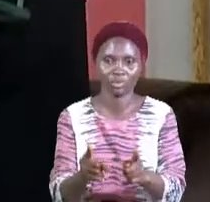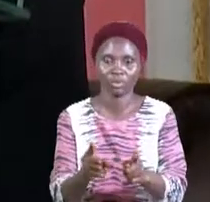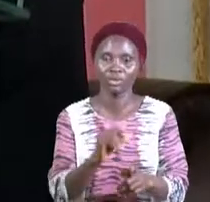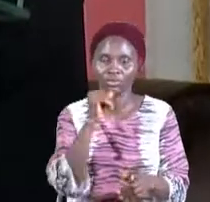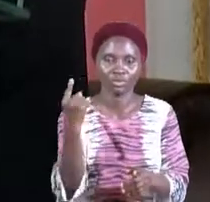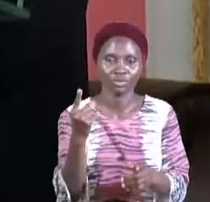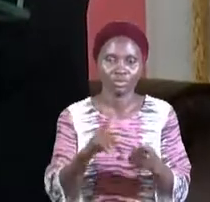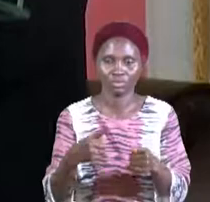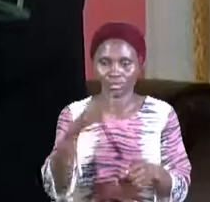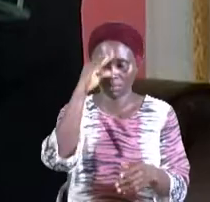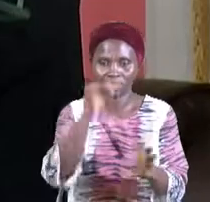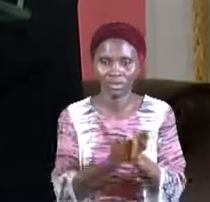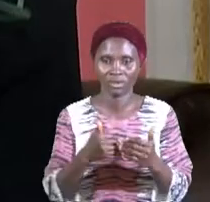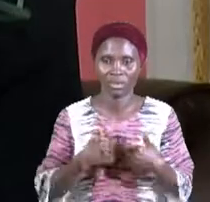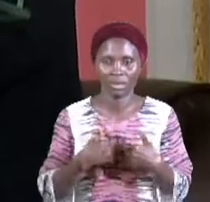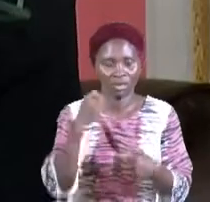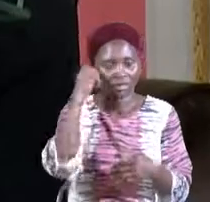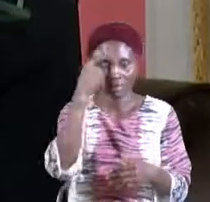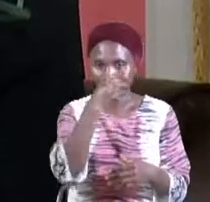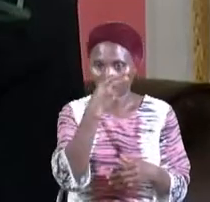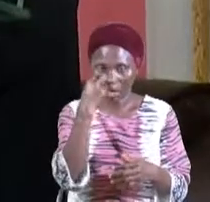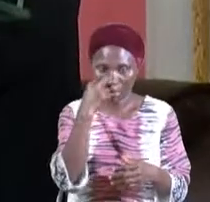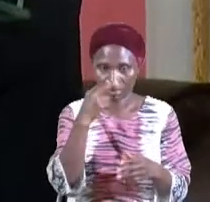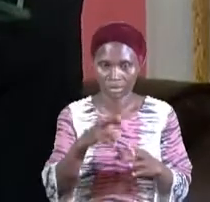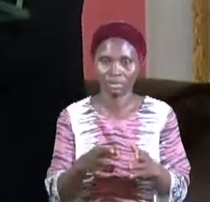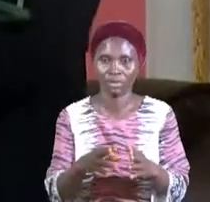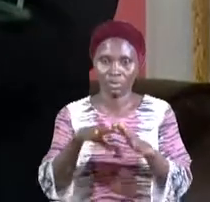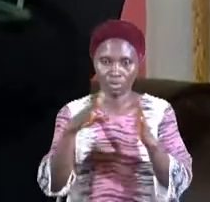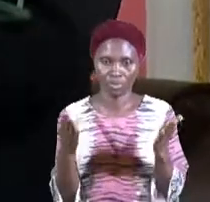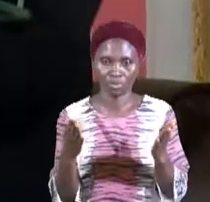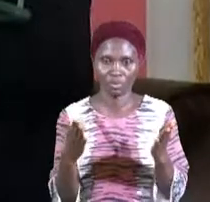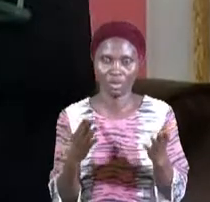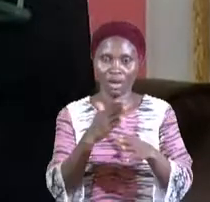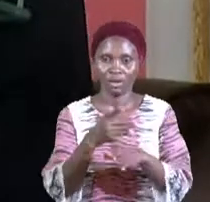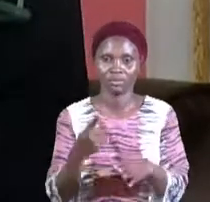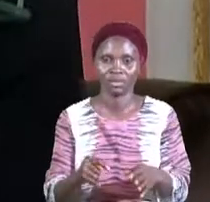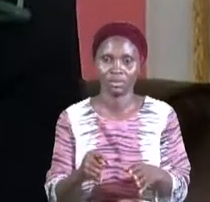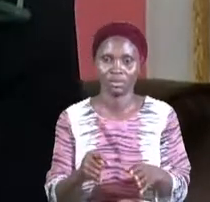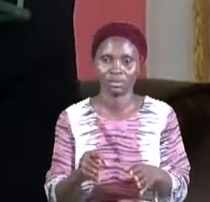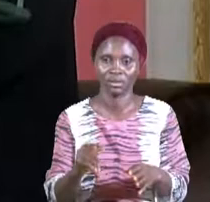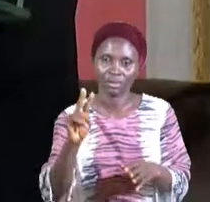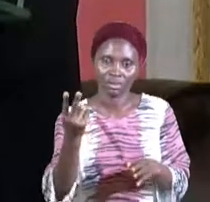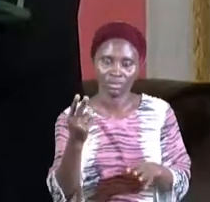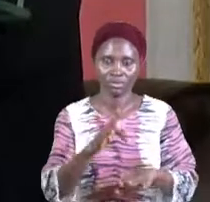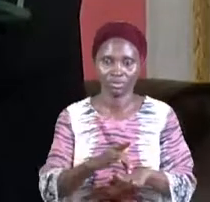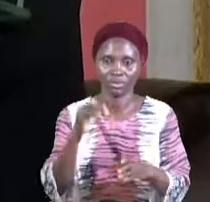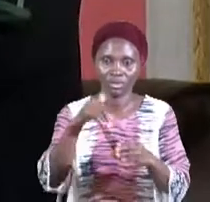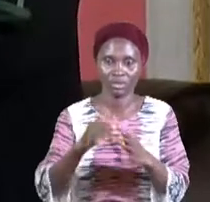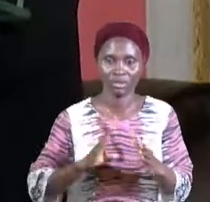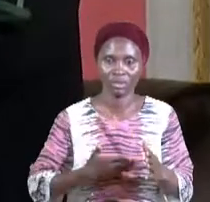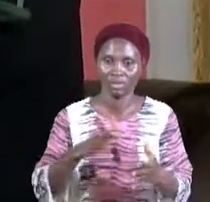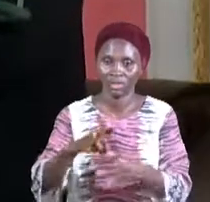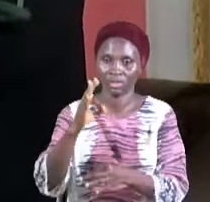qui avait les yeux rétablis pleinement après la deuxième touche. Dans notre esprit, c'est ce que Dieu